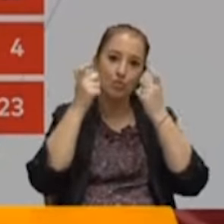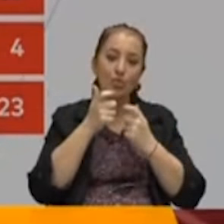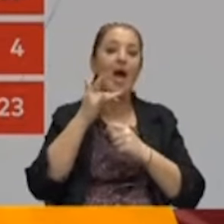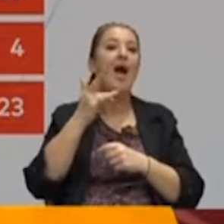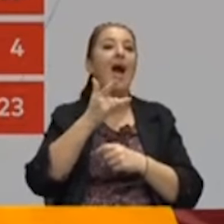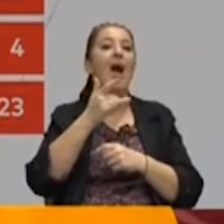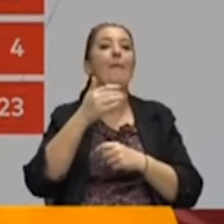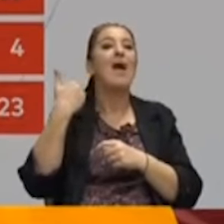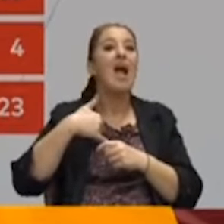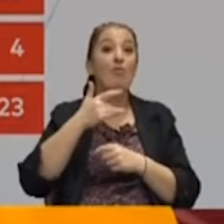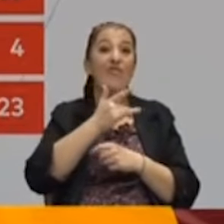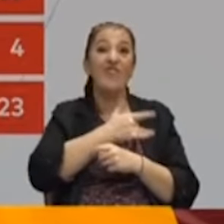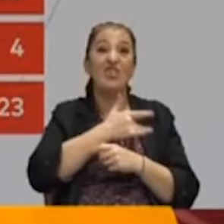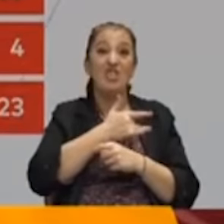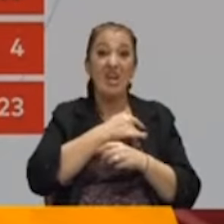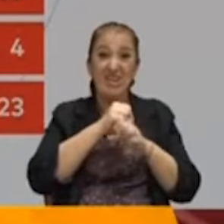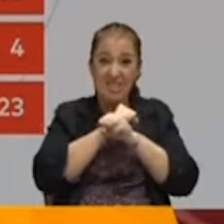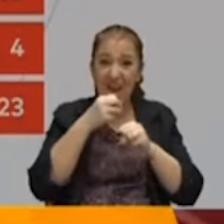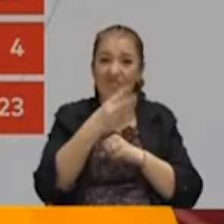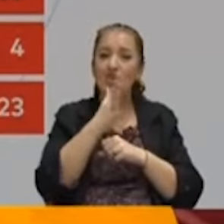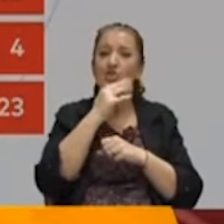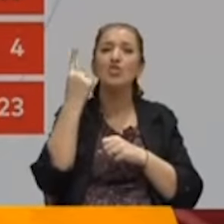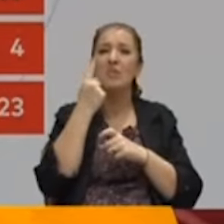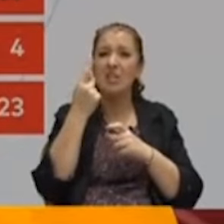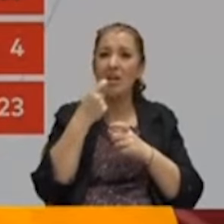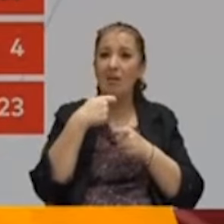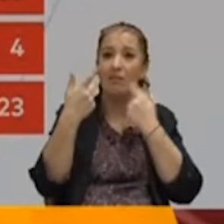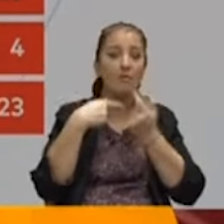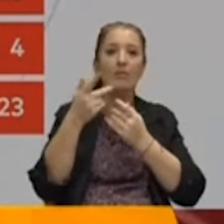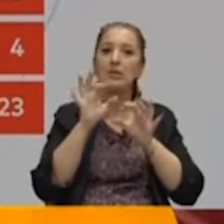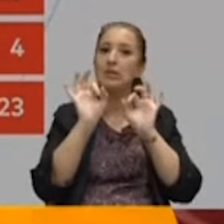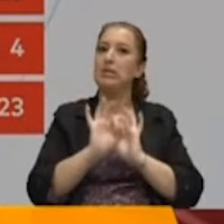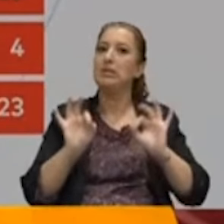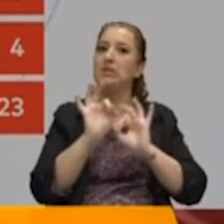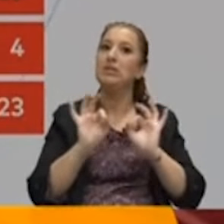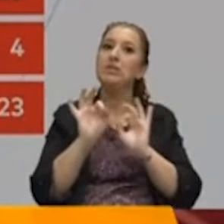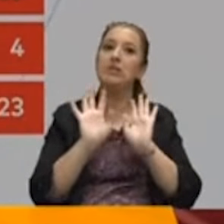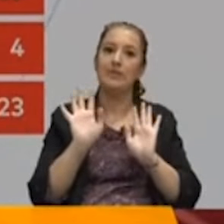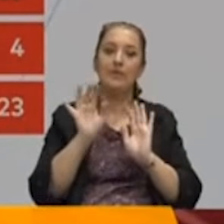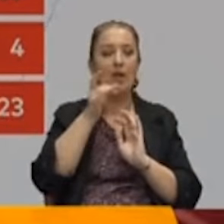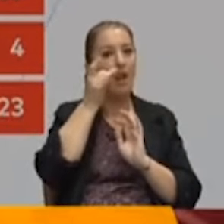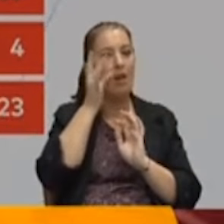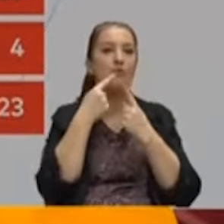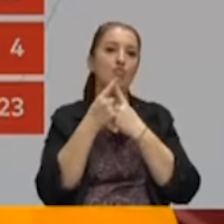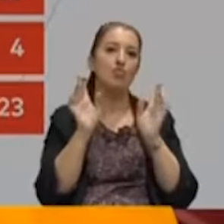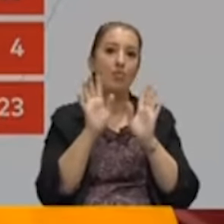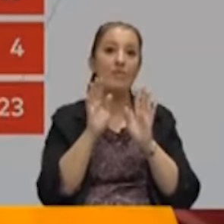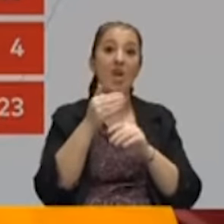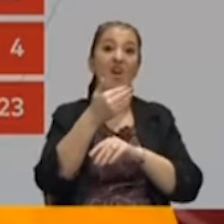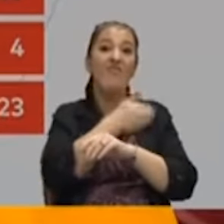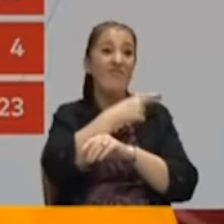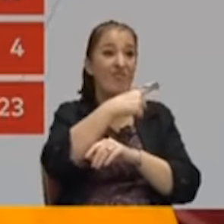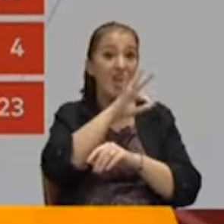vicdanını rencide edecek, inanın, hiçbir harcama yapmadık. Net olarak taahhüt ediyorum. Halk yararı